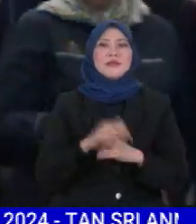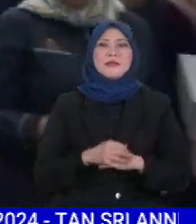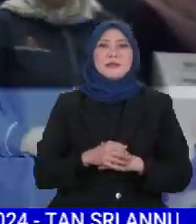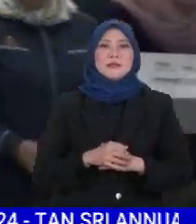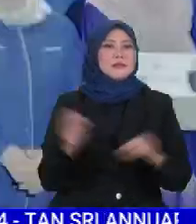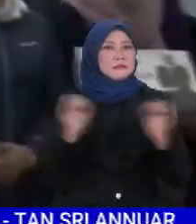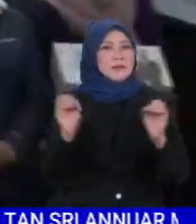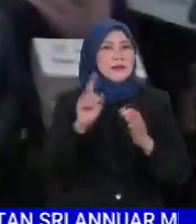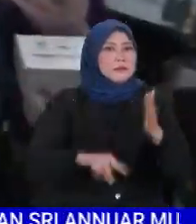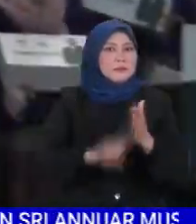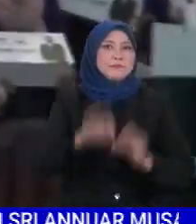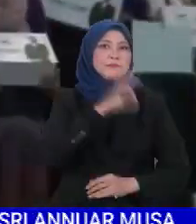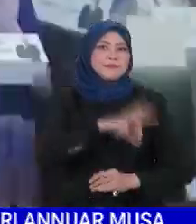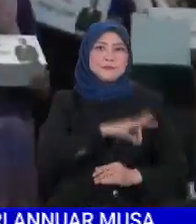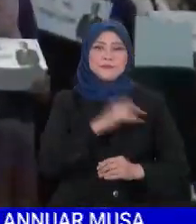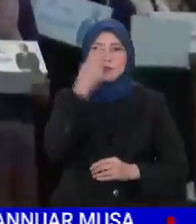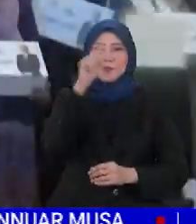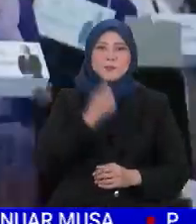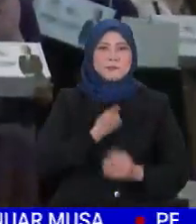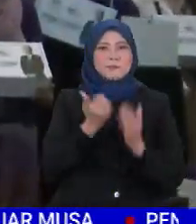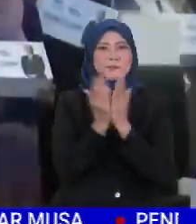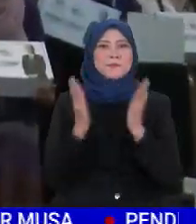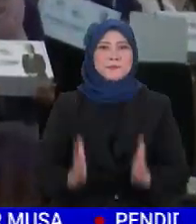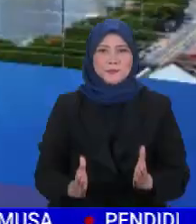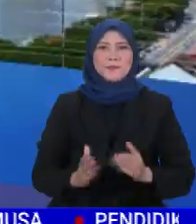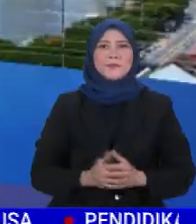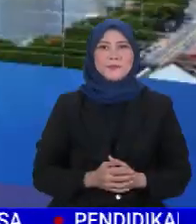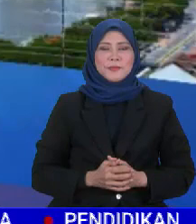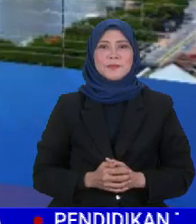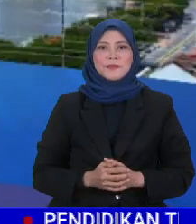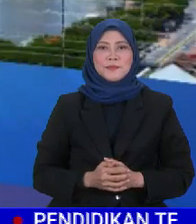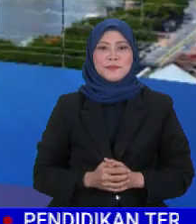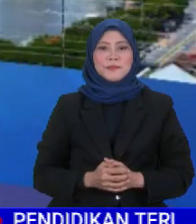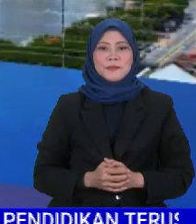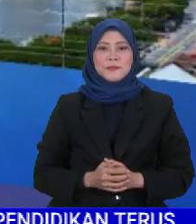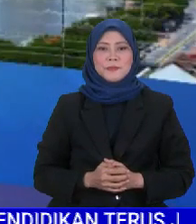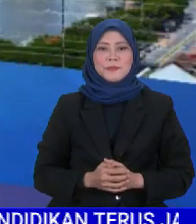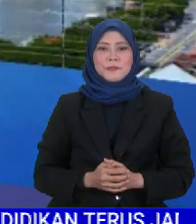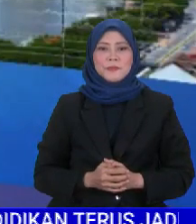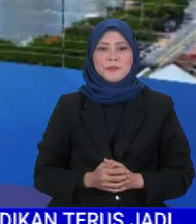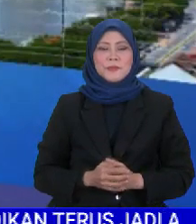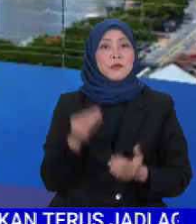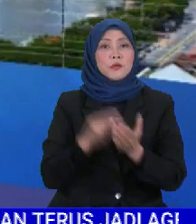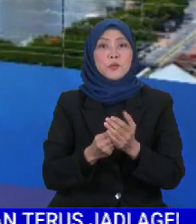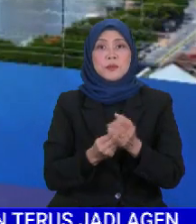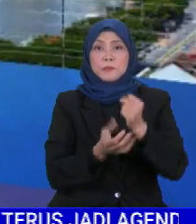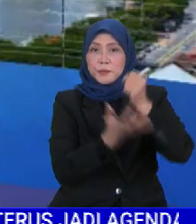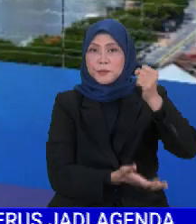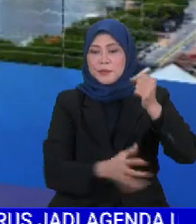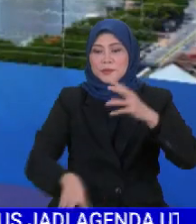tidak mendatangkan manfaat kepada diri pelajar. Dalam pada itu, peruntukan tambahan